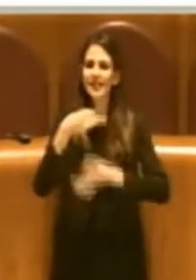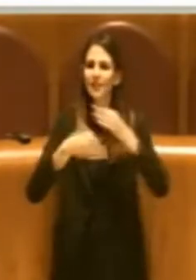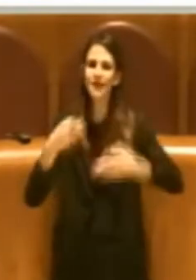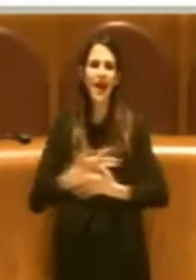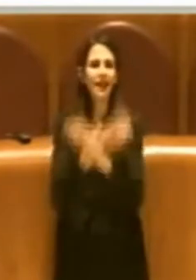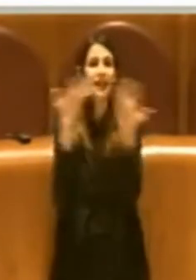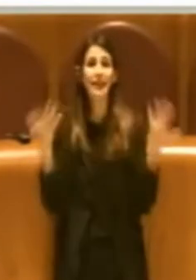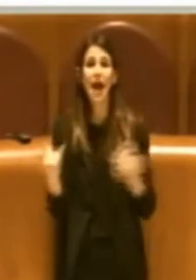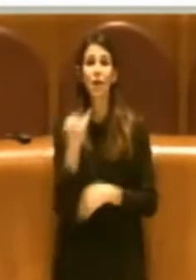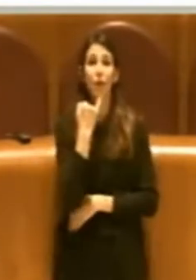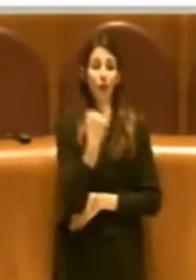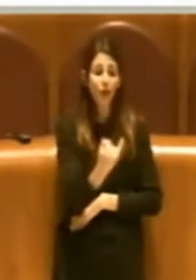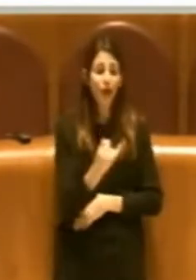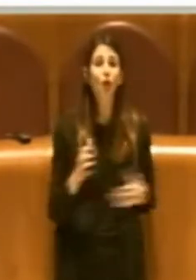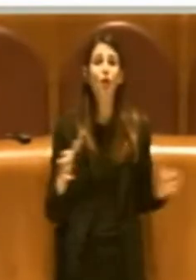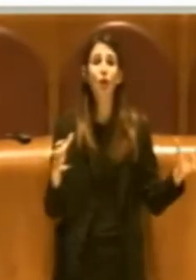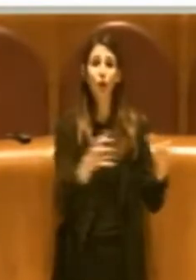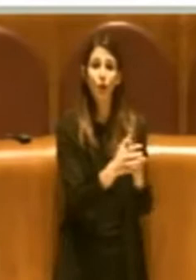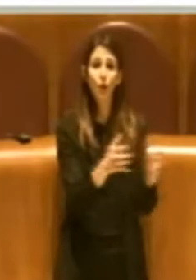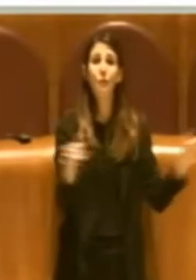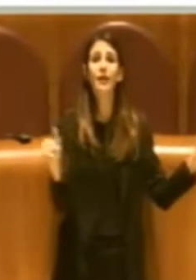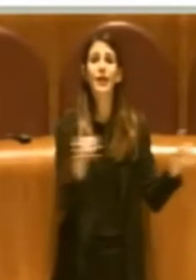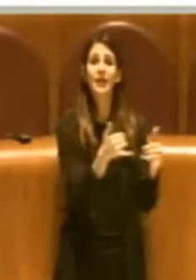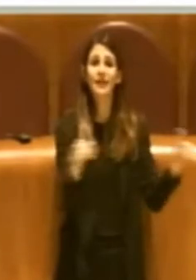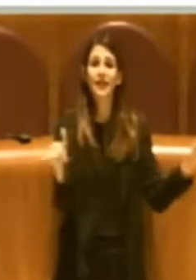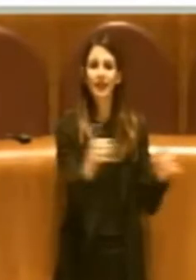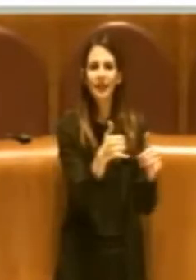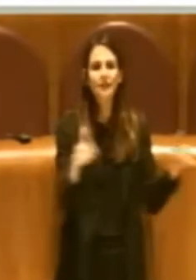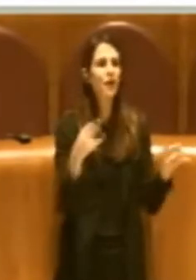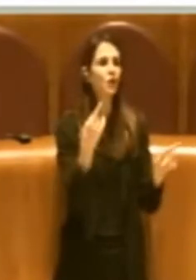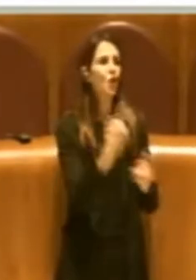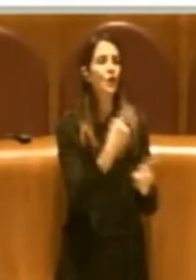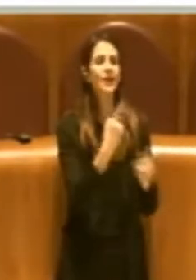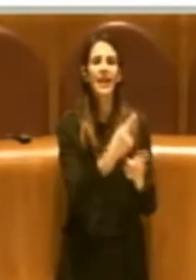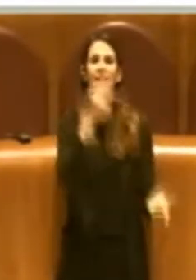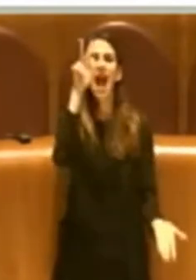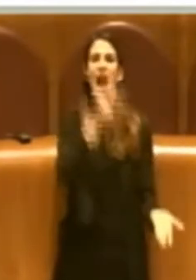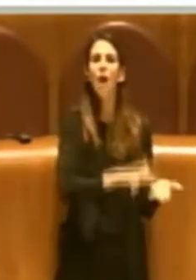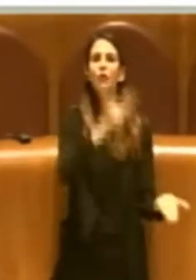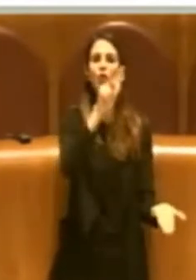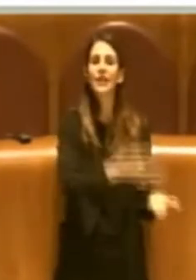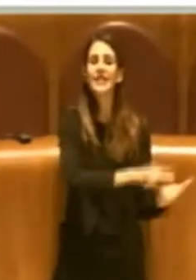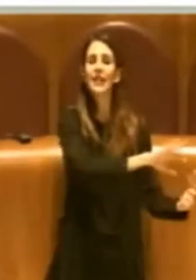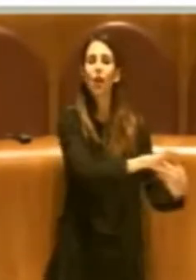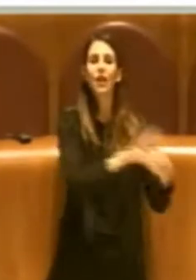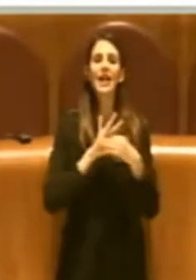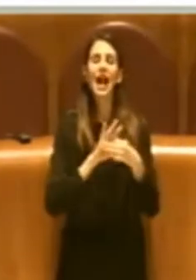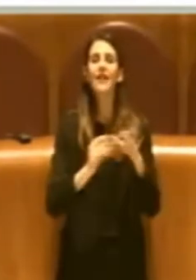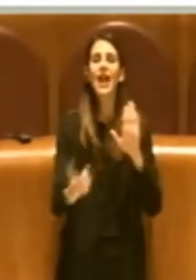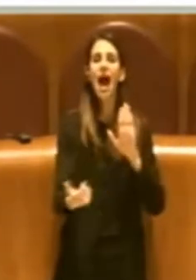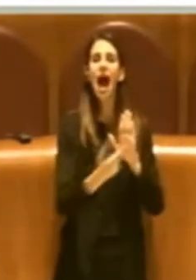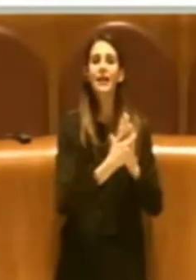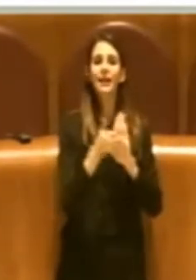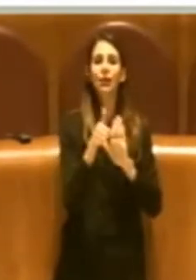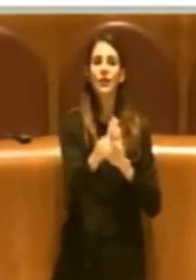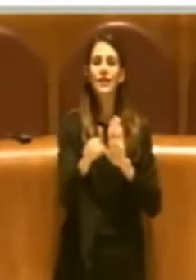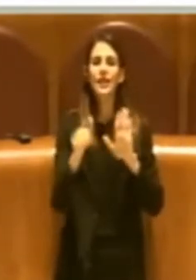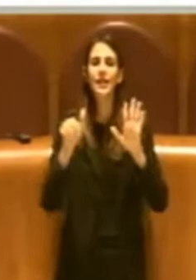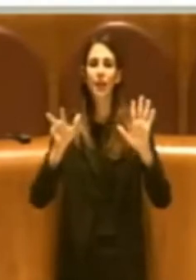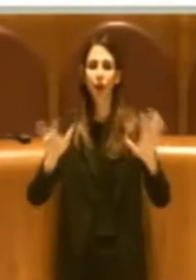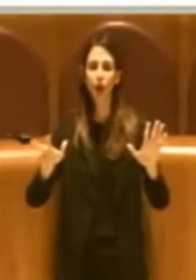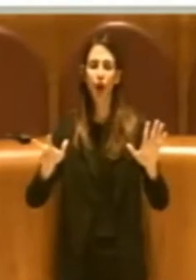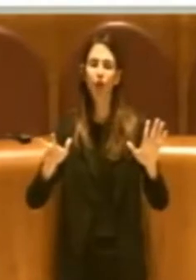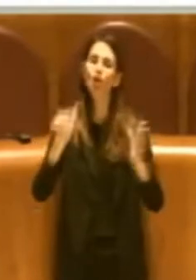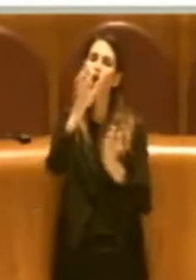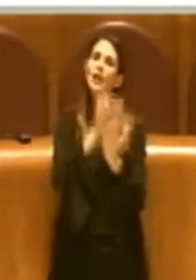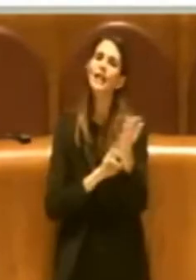far riferimento devono essere autorizzati ai sensi dell'articolo 68 del testo unico per